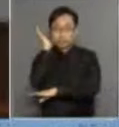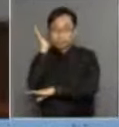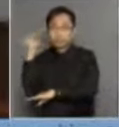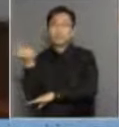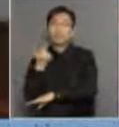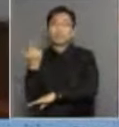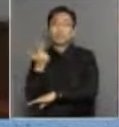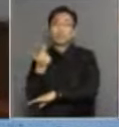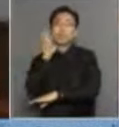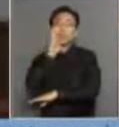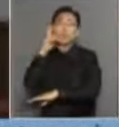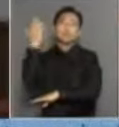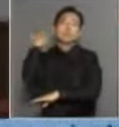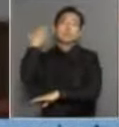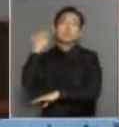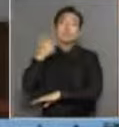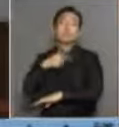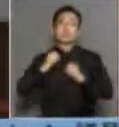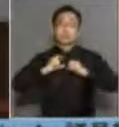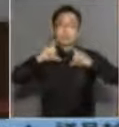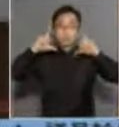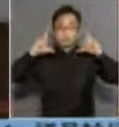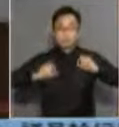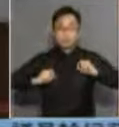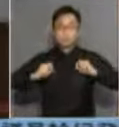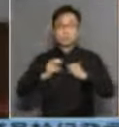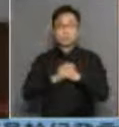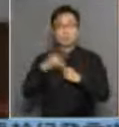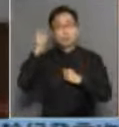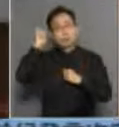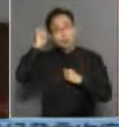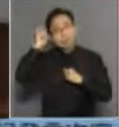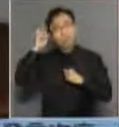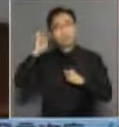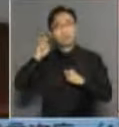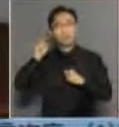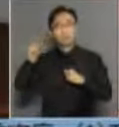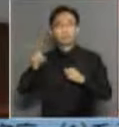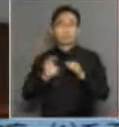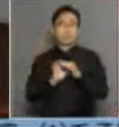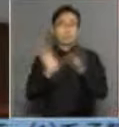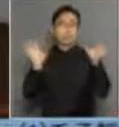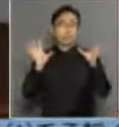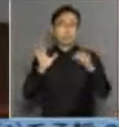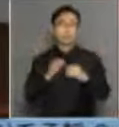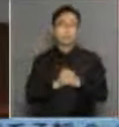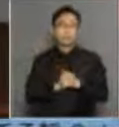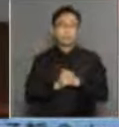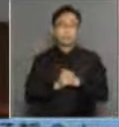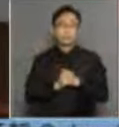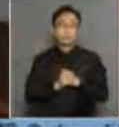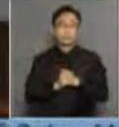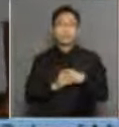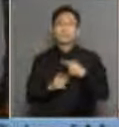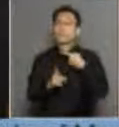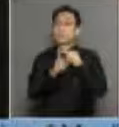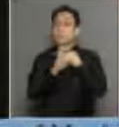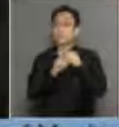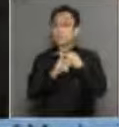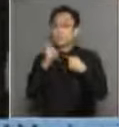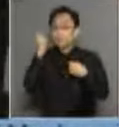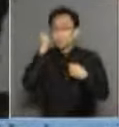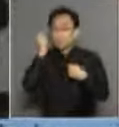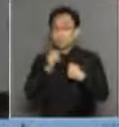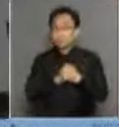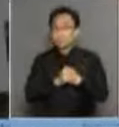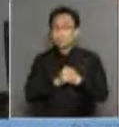政府曾蔭權政府嘅倒行逆施，同佢一啲關係都冇，係嘛？嗱，呢個就好危險啊，主席，因為